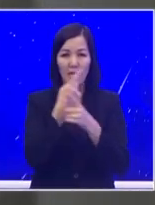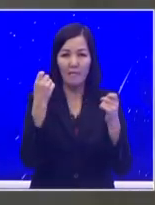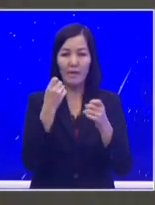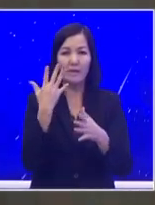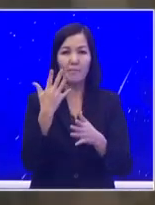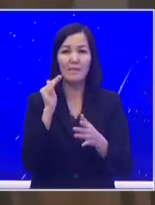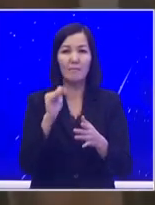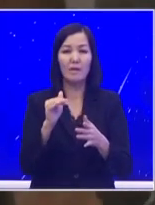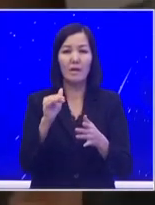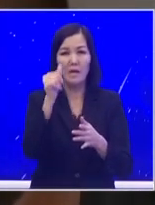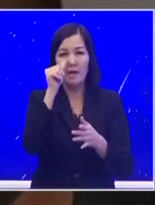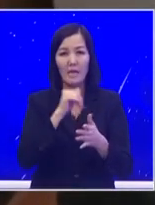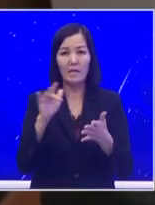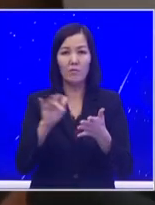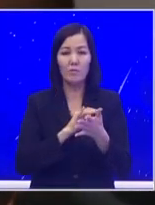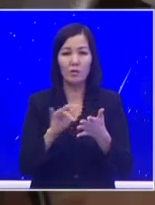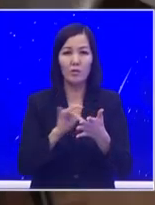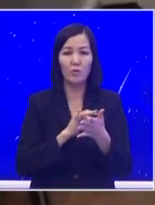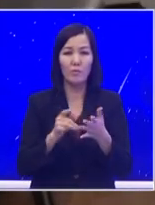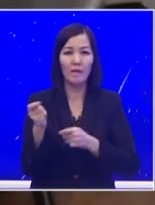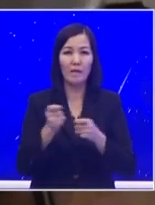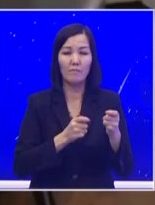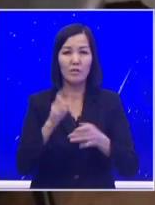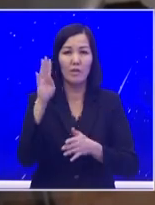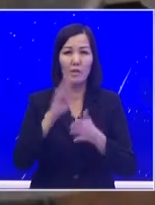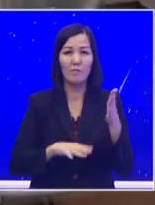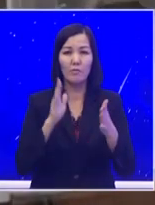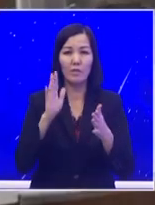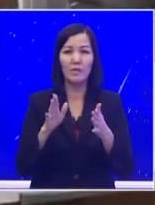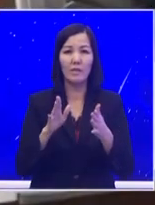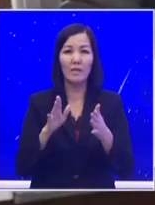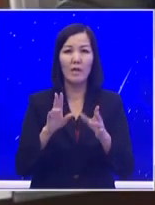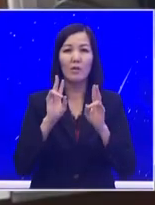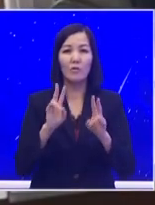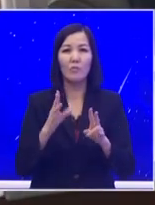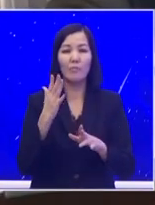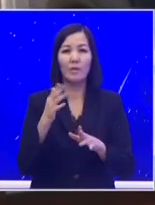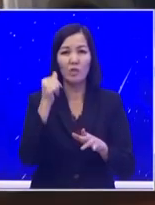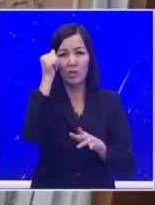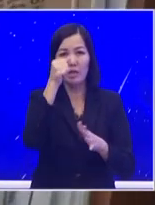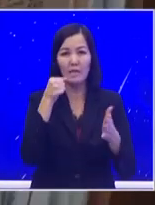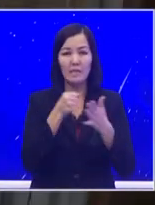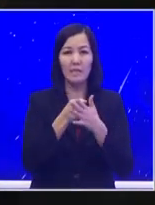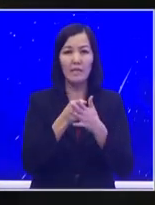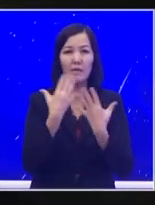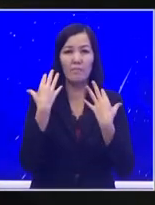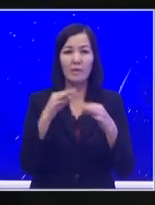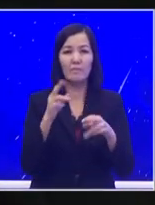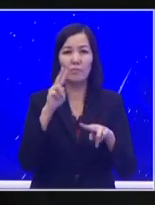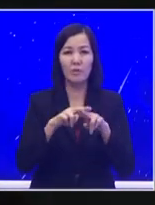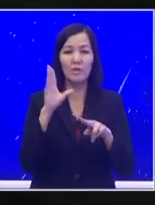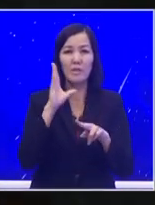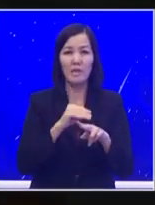таратушыларға 5000 айлық есептік көрсеткіш көлемінде әкімшілік айыппұл салынады немесе 5 жылға дейін бас бостандығынан айырылады